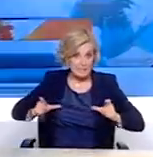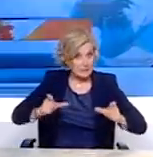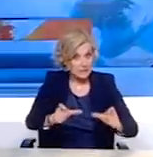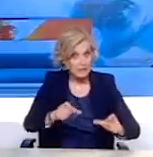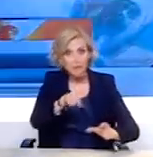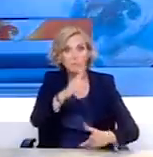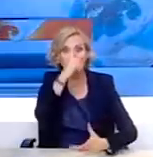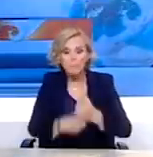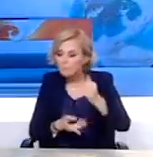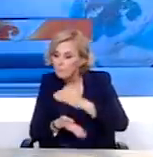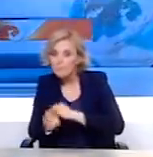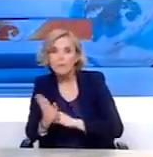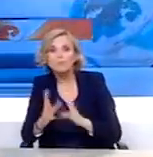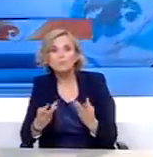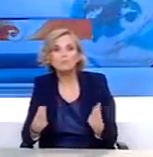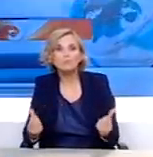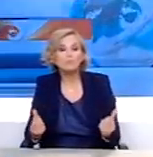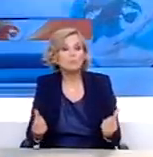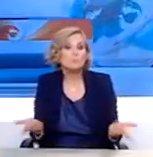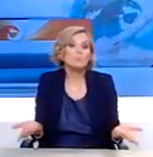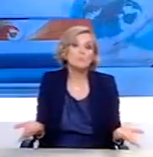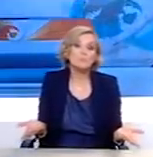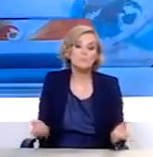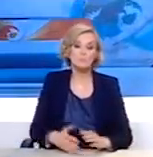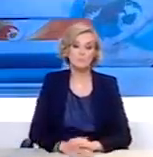όπως υποστηρίζουν, τρόπο να βγαίνουν παρά τον αποκλεισμό?